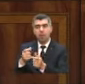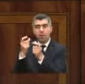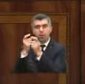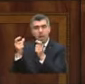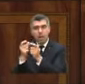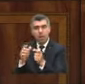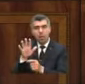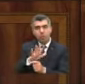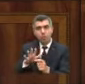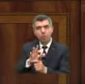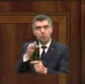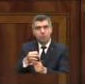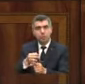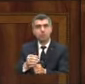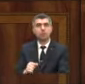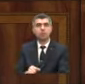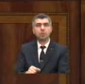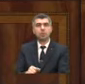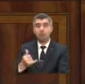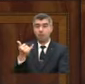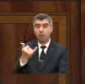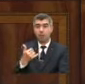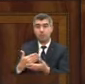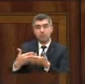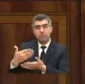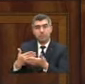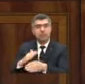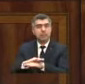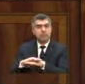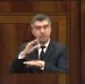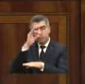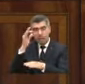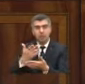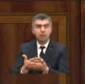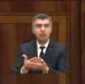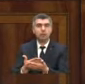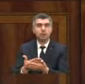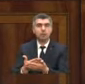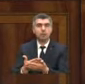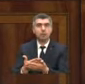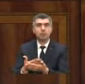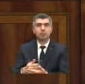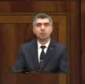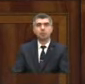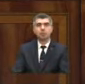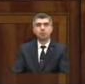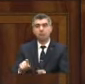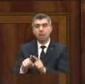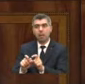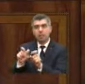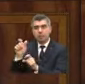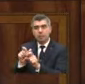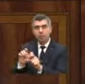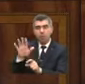على المستوى الوطني والدولي، خصنا نخلقوا واحد الاجواء سياسيه ويعني اللي تجعل المواطن